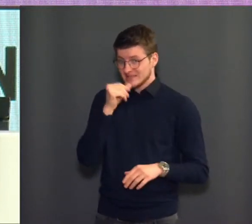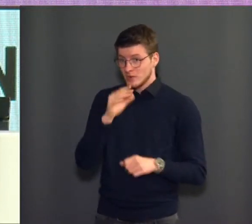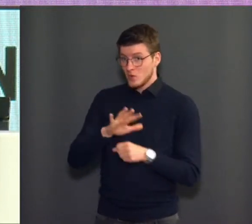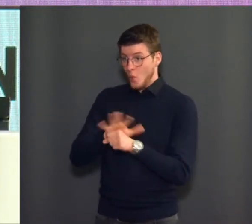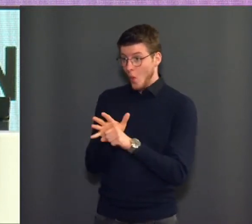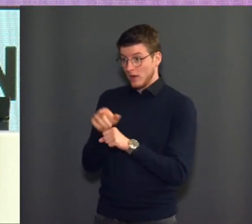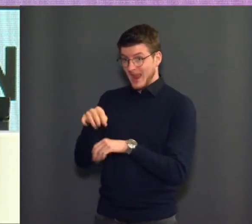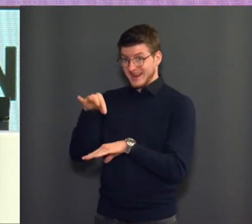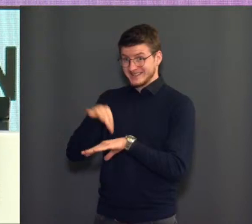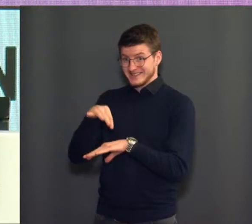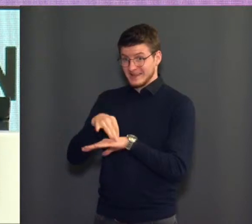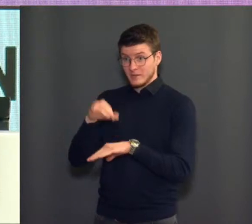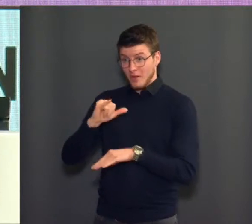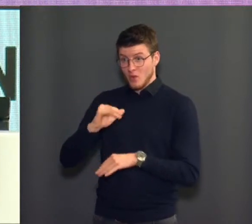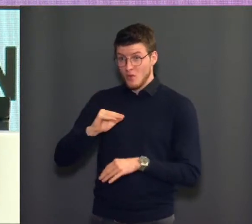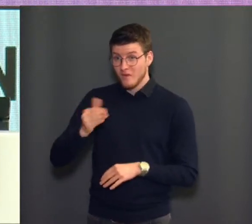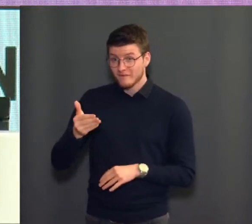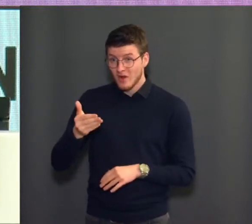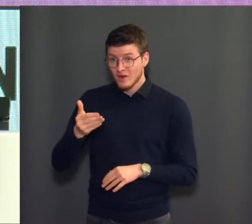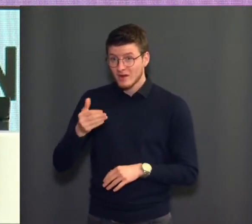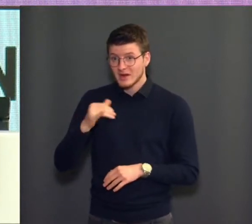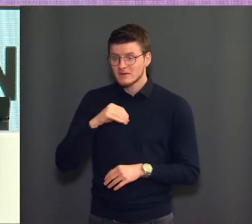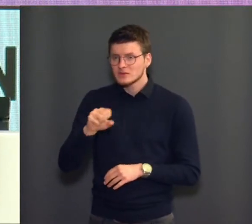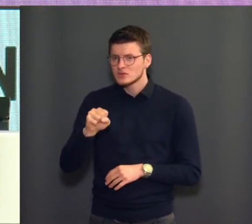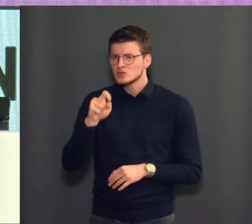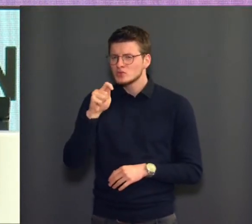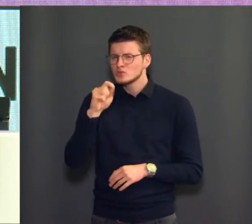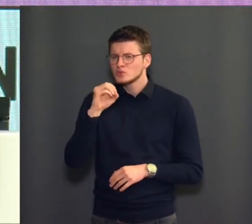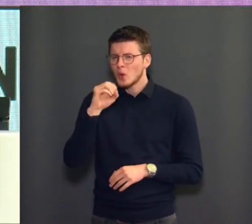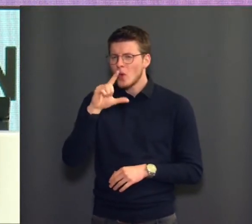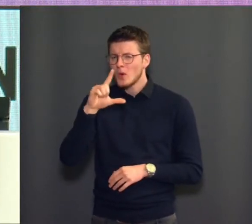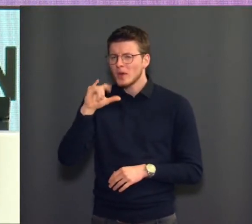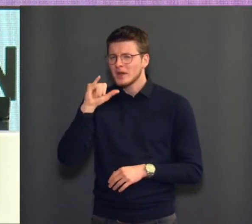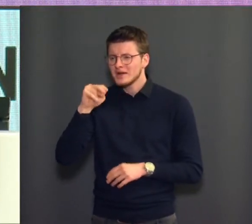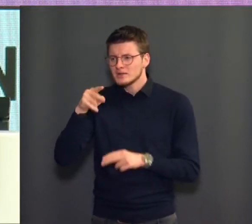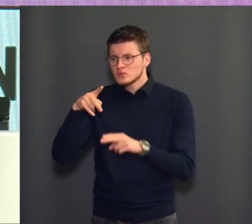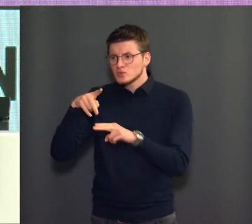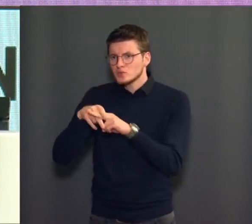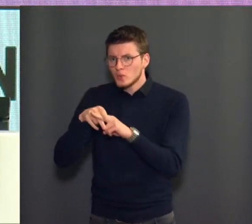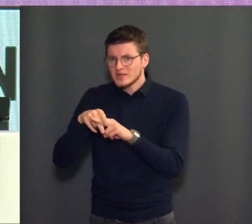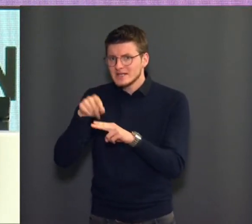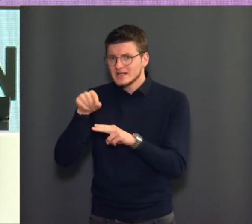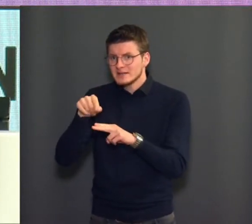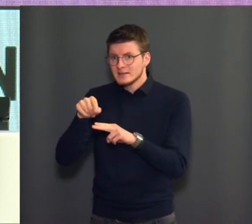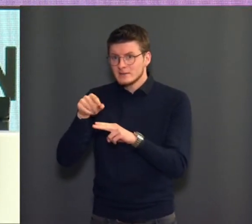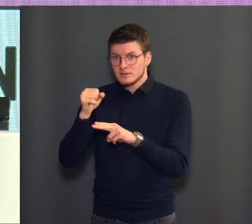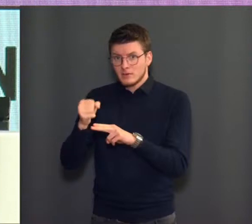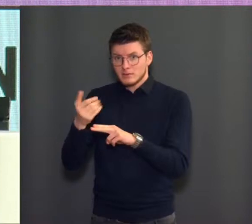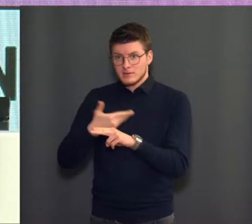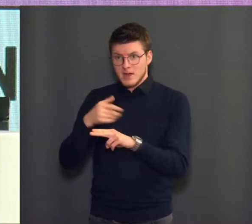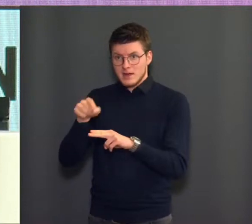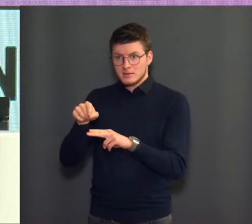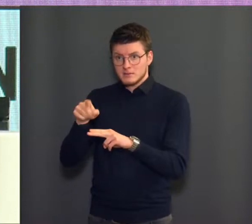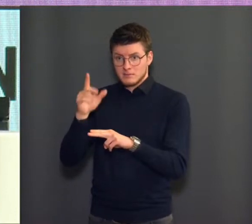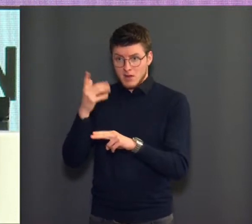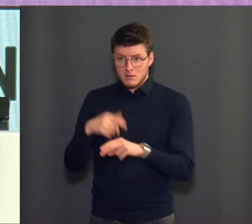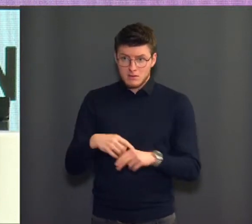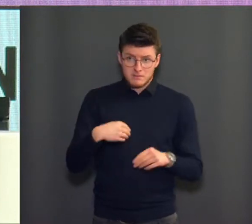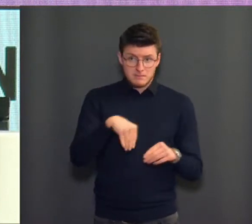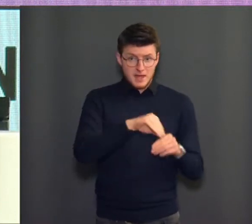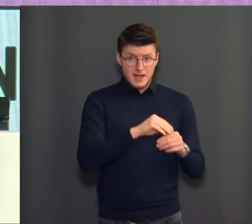stollingstoornissen zijn. Net die veelbesproken tromboses, dat is een van de belangrijkste complicaties bij COVID. In het ziekenhuis zien we dat bij meer